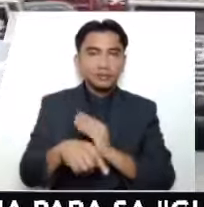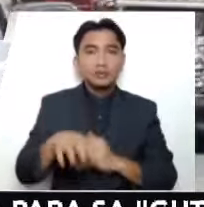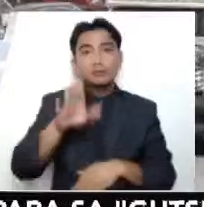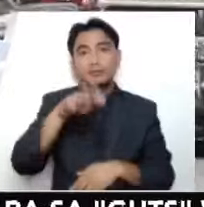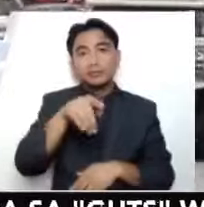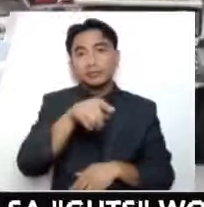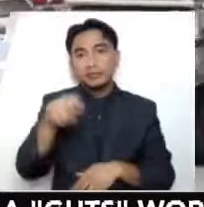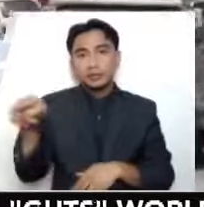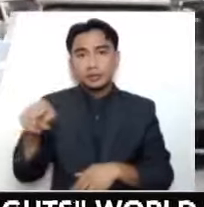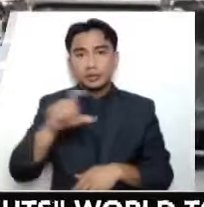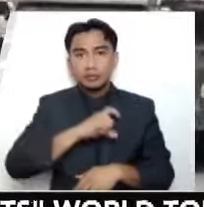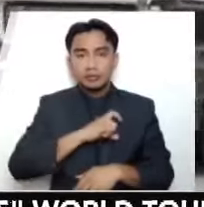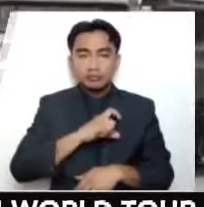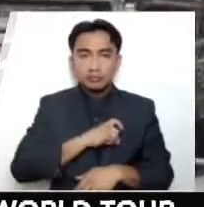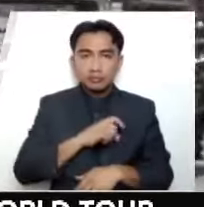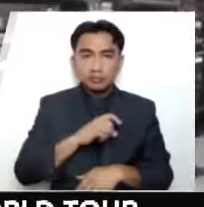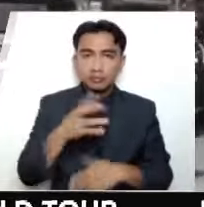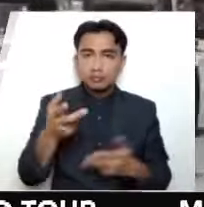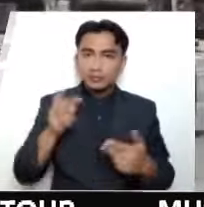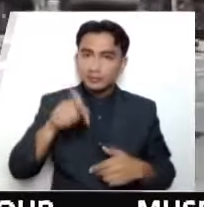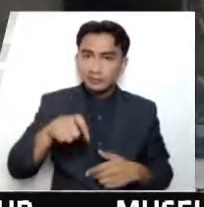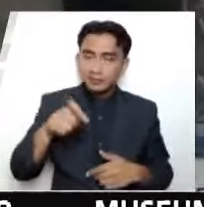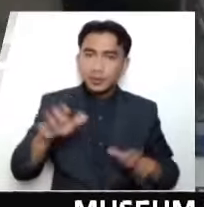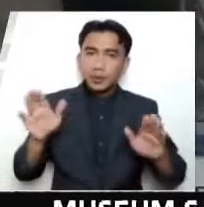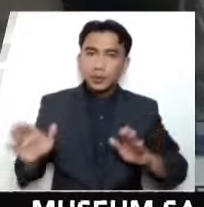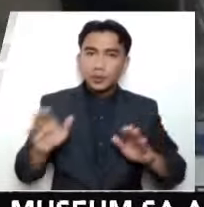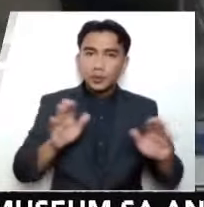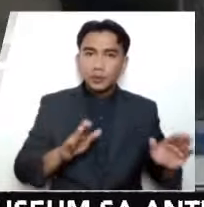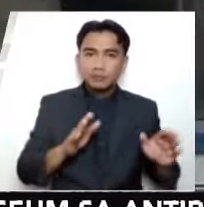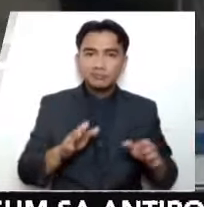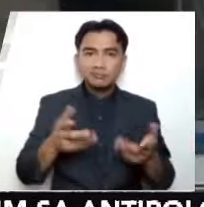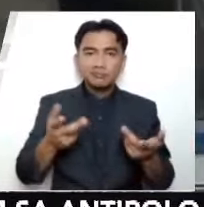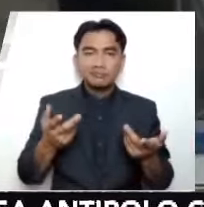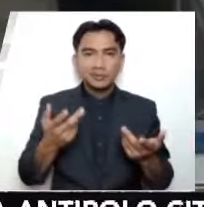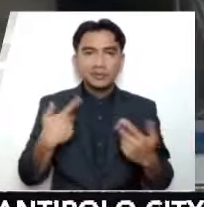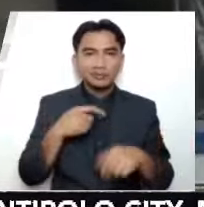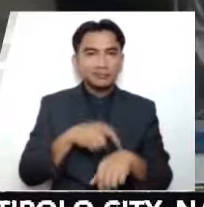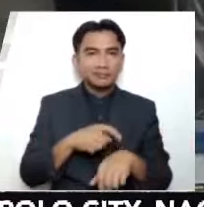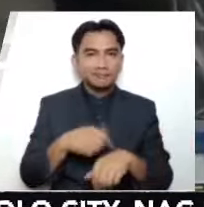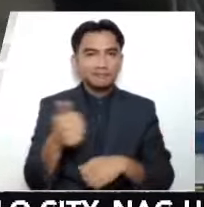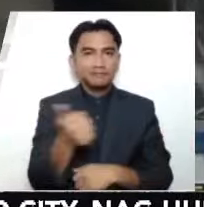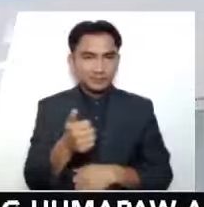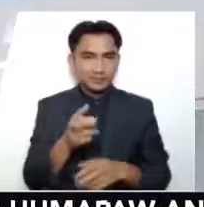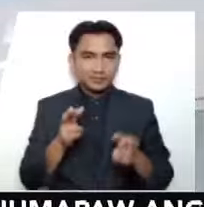lalo na kapag nasa kalsada. Jun Vanarasyon, nagbabalita para sa GMA Integrated News.